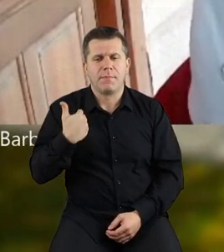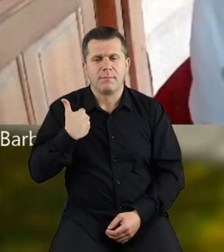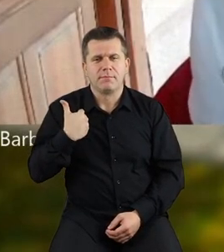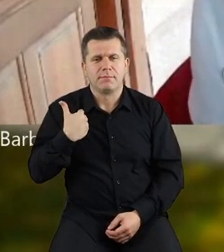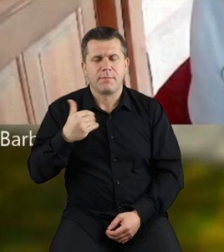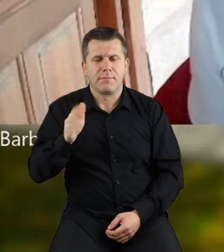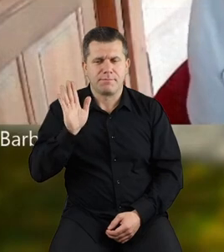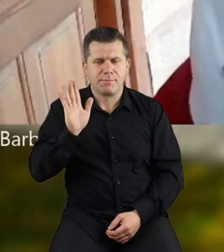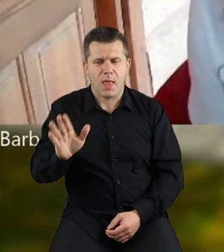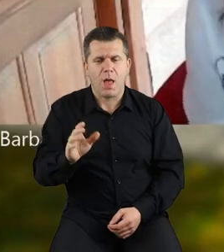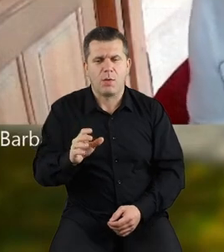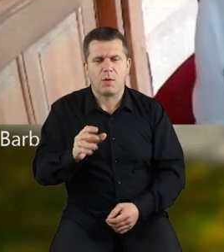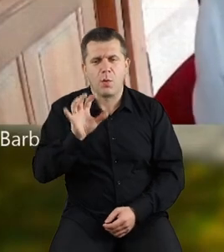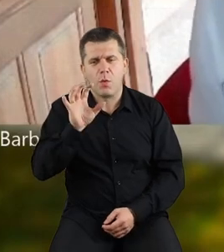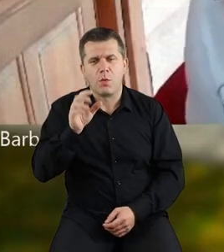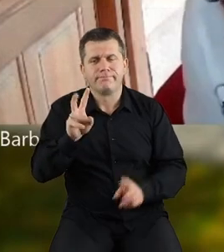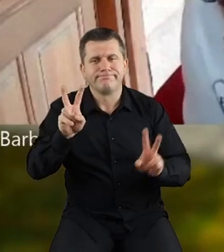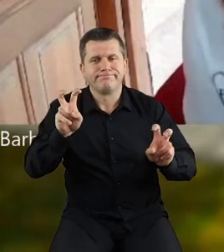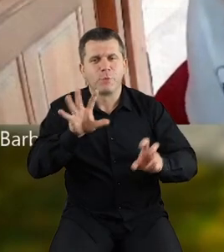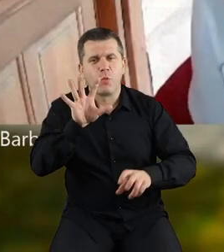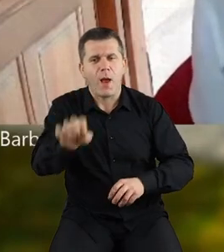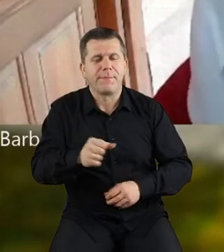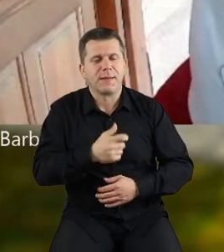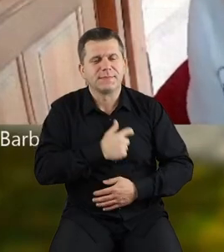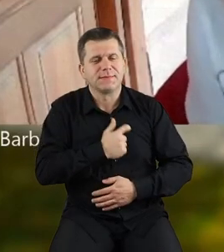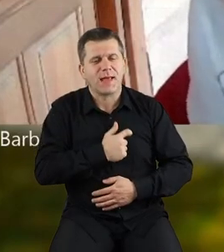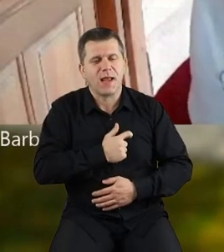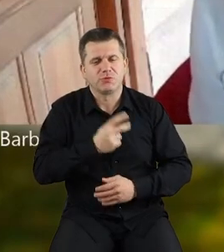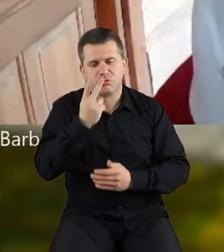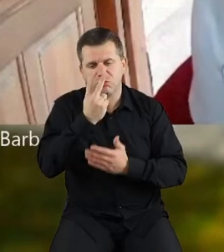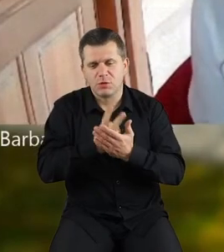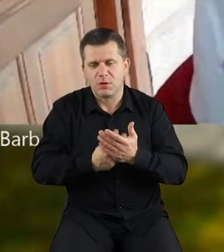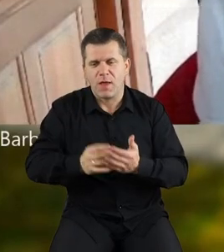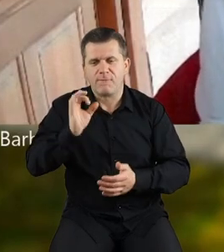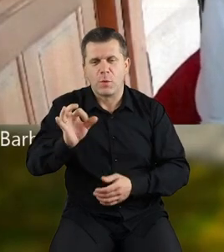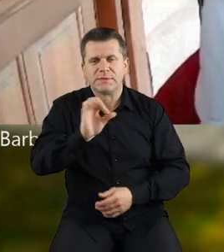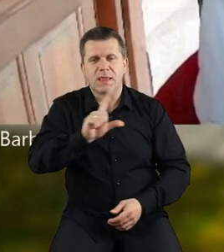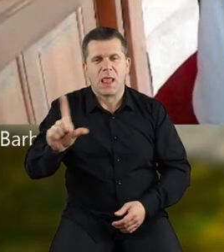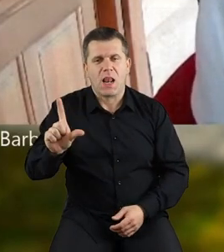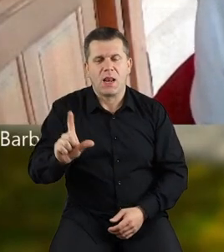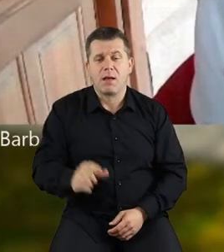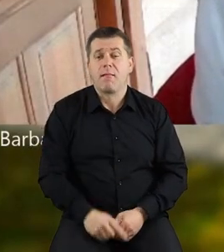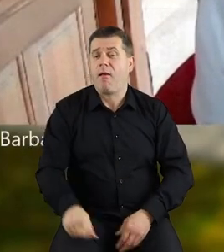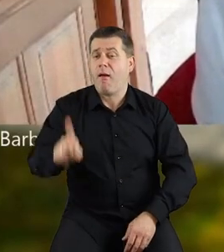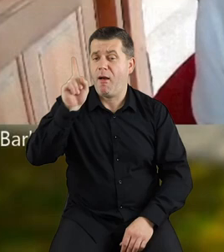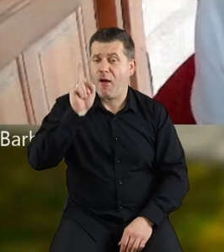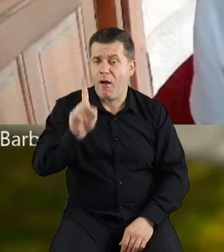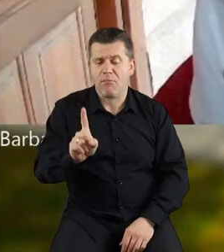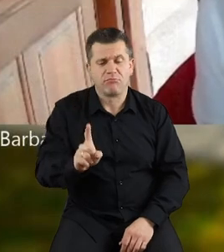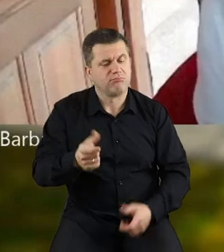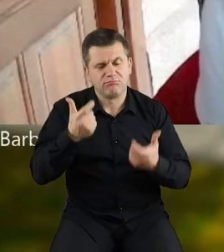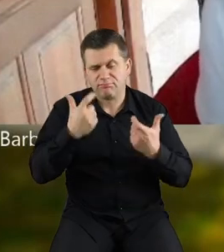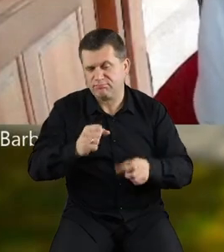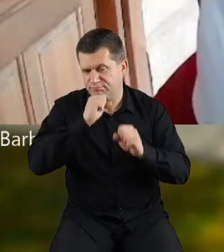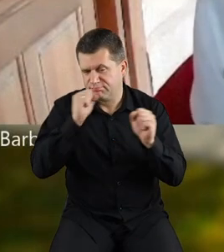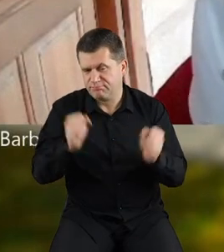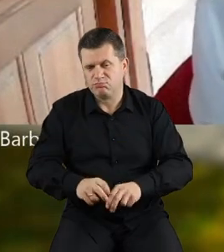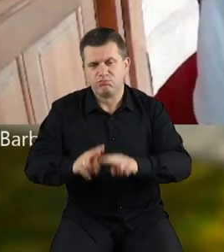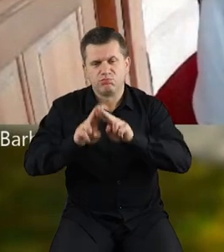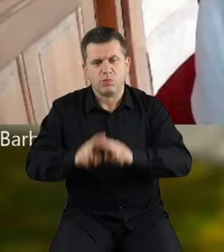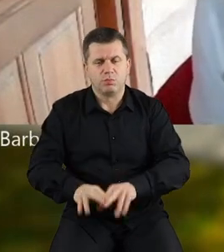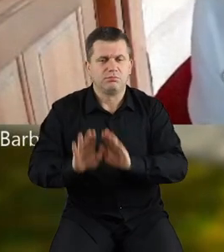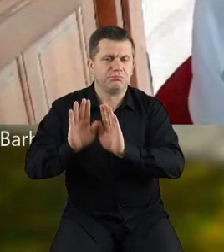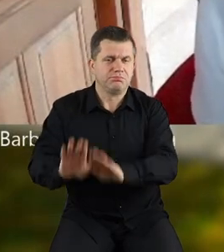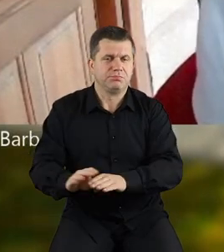która miała chwycić za serce czytelniczki głównie twojego stylu. No ale już nie sięgnęłam